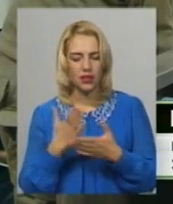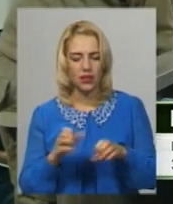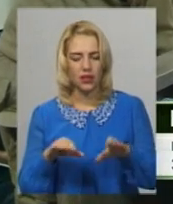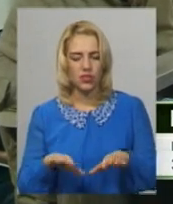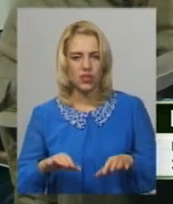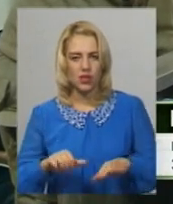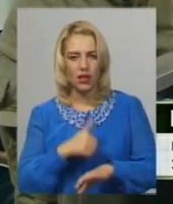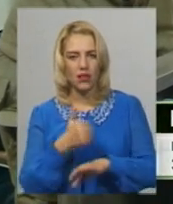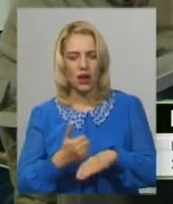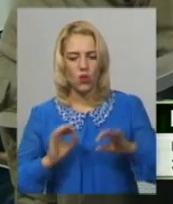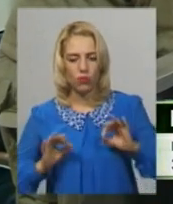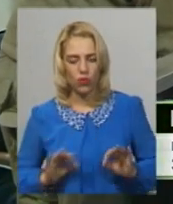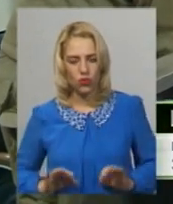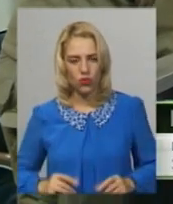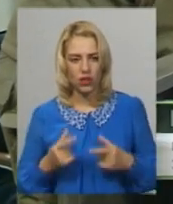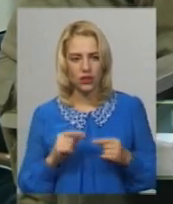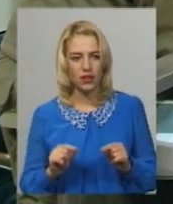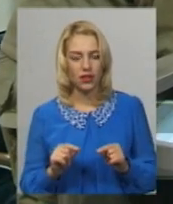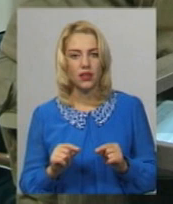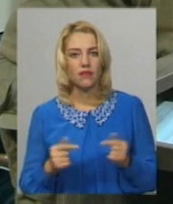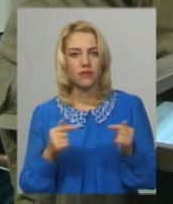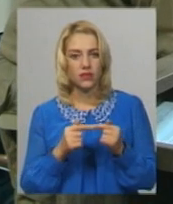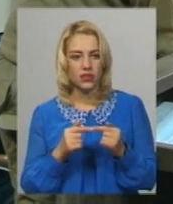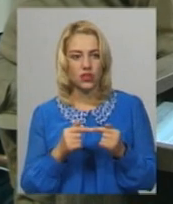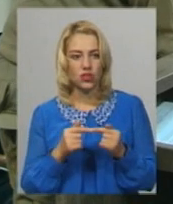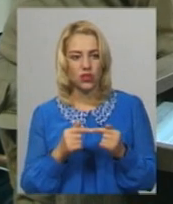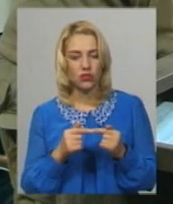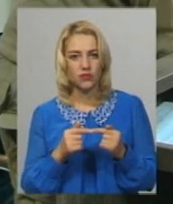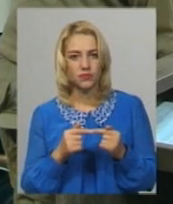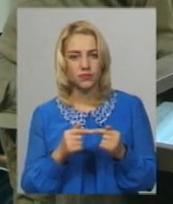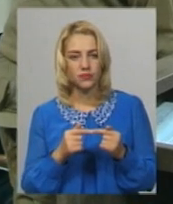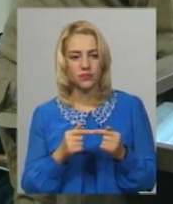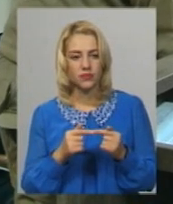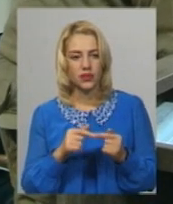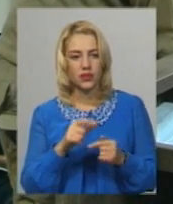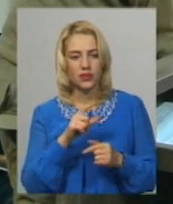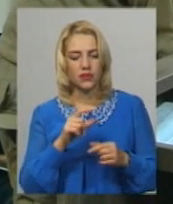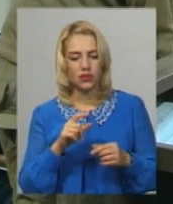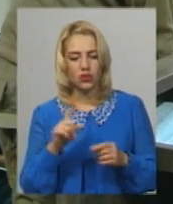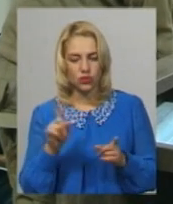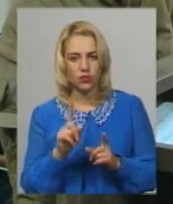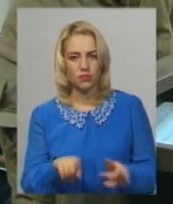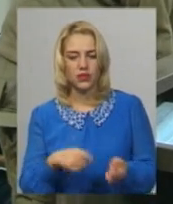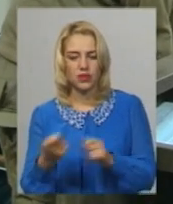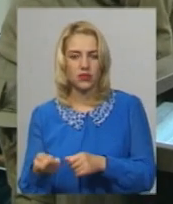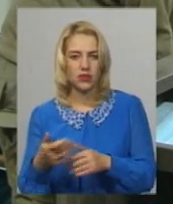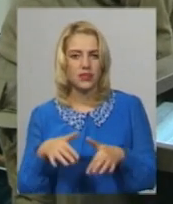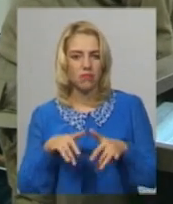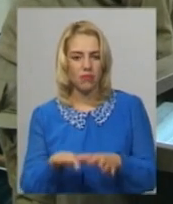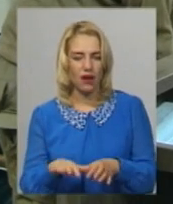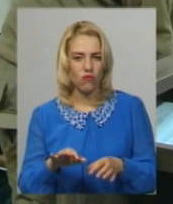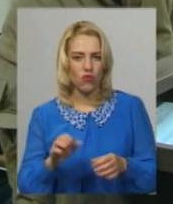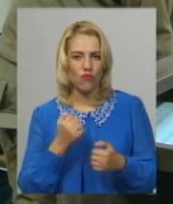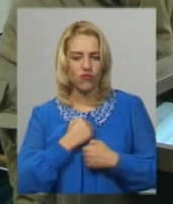генерального прокурора, де визначено процесуальне керівництво саме за військову прокуратуру Хмельницького гарнізону. І прийде час,